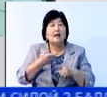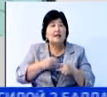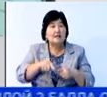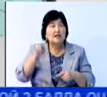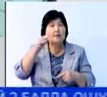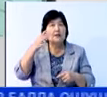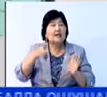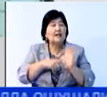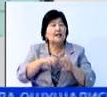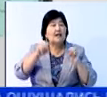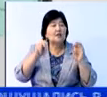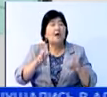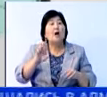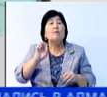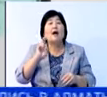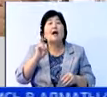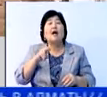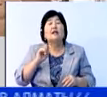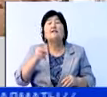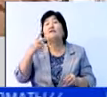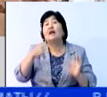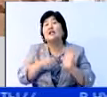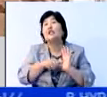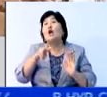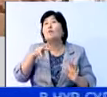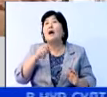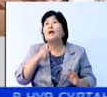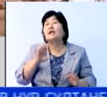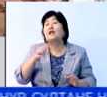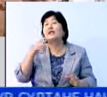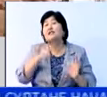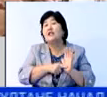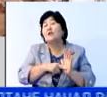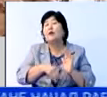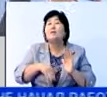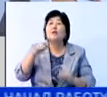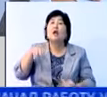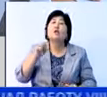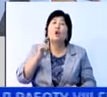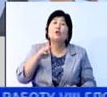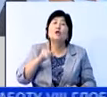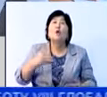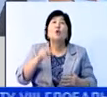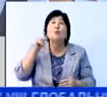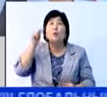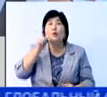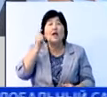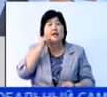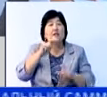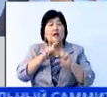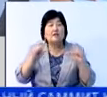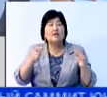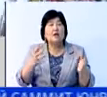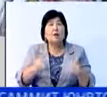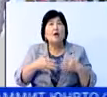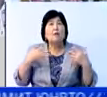по 47 специальностям бакалавриата, 26 магистратуры и 7 PhD-докторантуры. В новом учебном году старейший вуз области